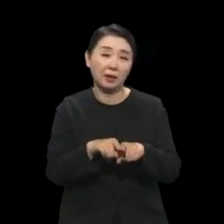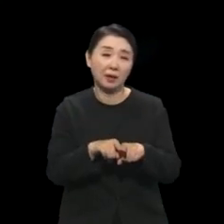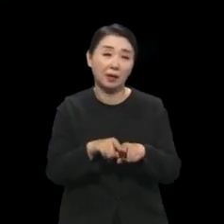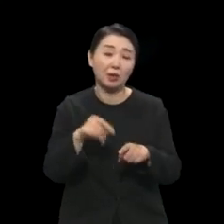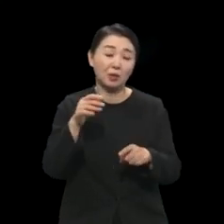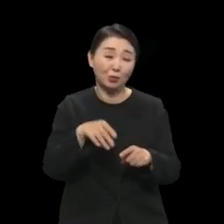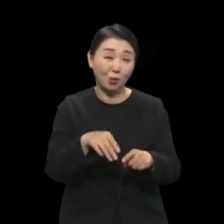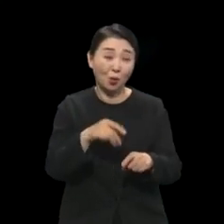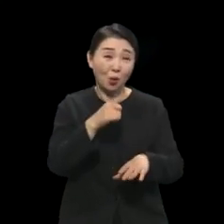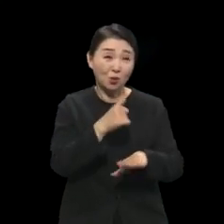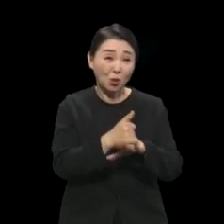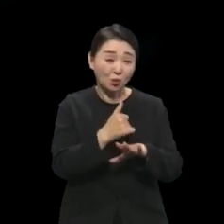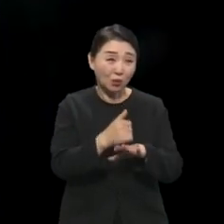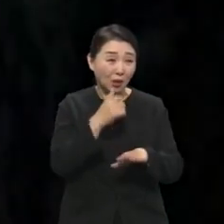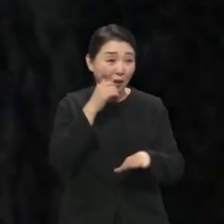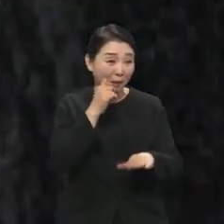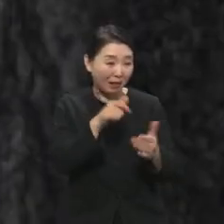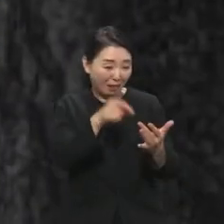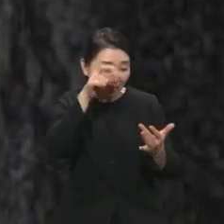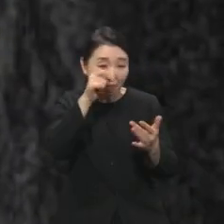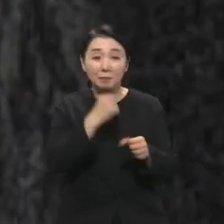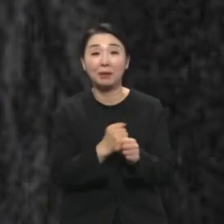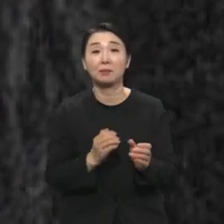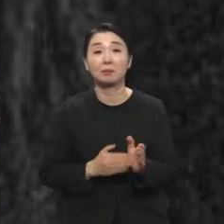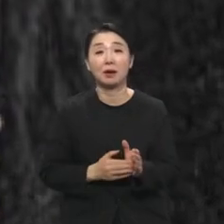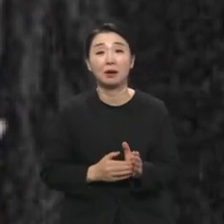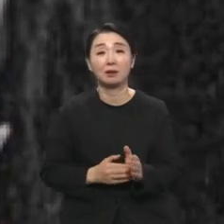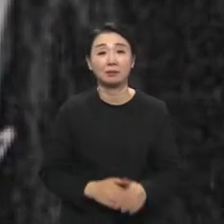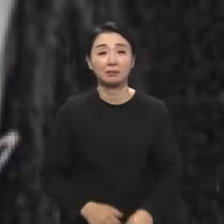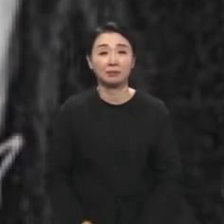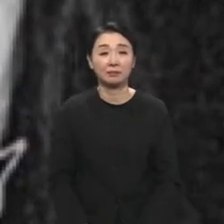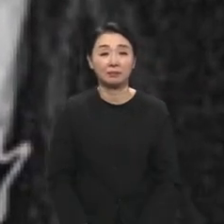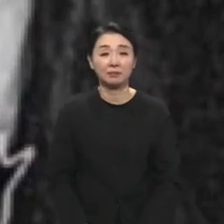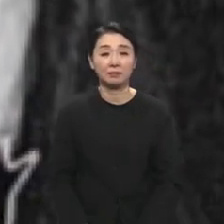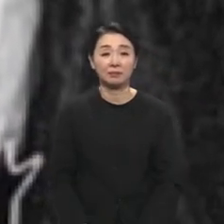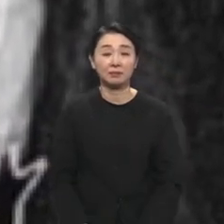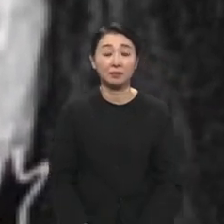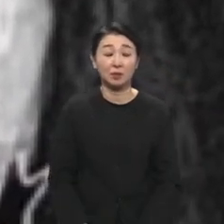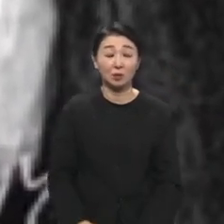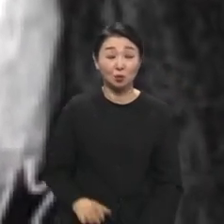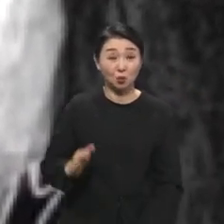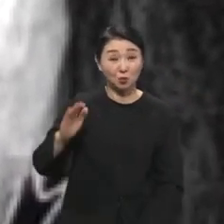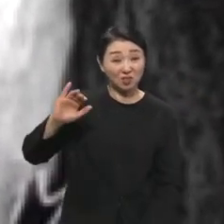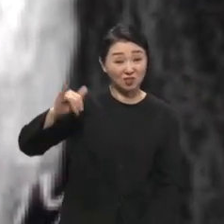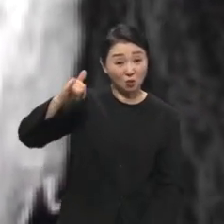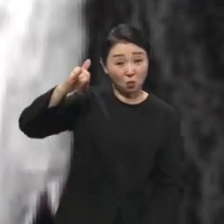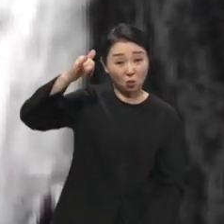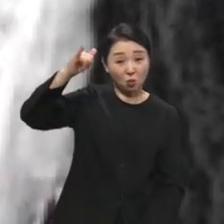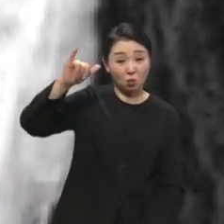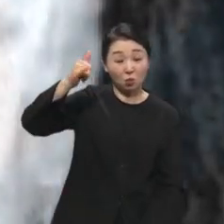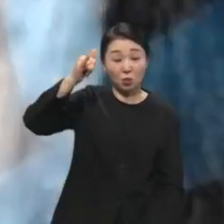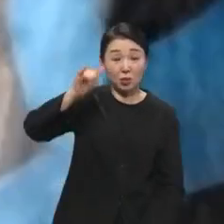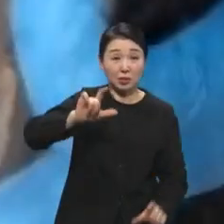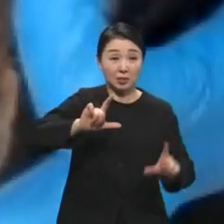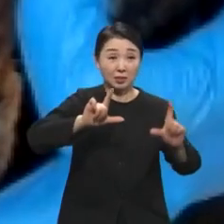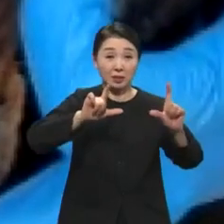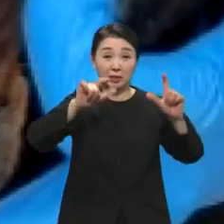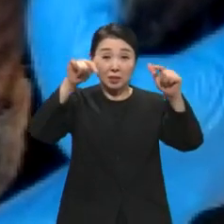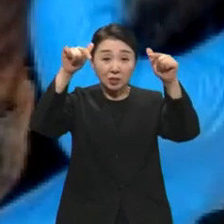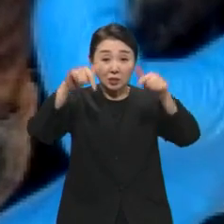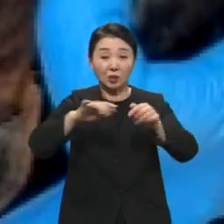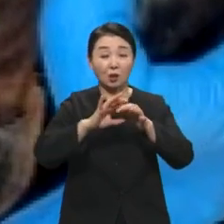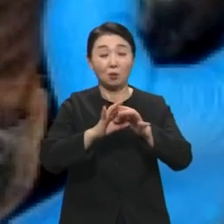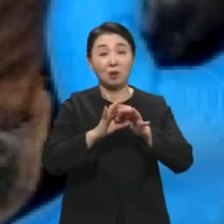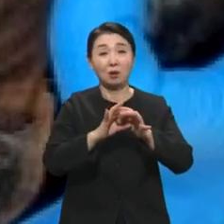뭐 찍어내는 뭐 이런 형태도 있고요 정말 기발하네 예 또 뭐 최근에는 이제 뭐 드론을 그 이용해서 뭐 서해 쪽에서 가끔씩 일어나는데요